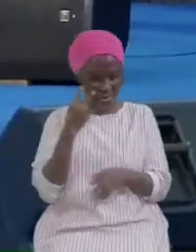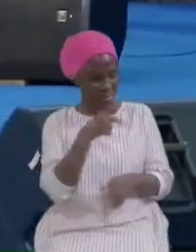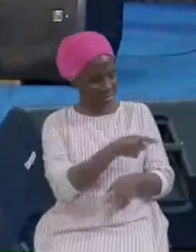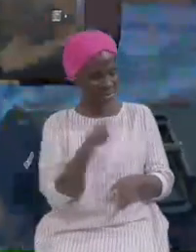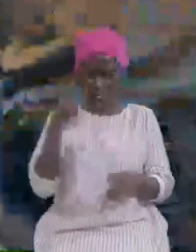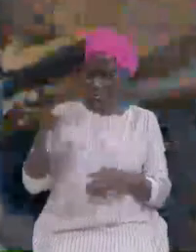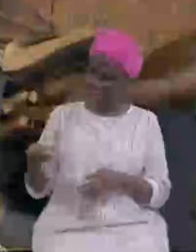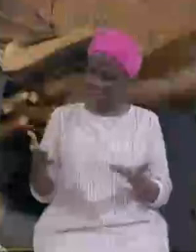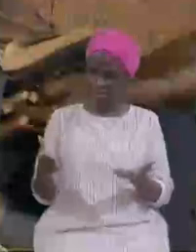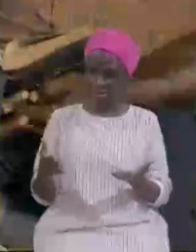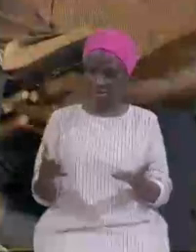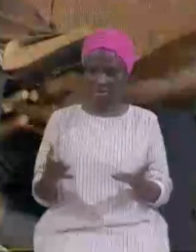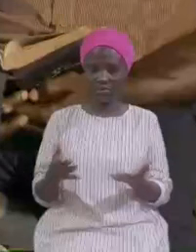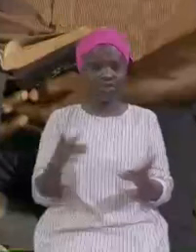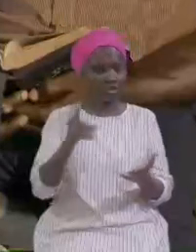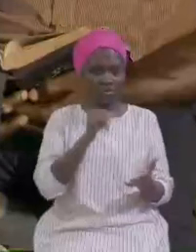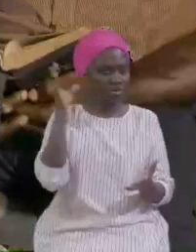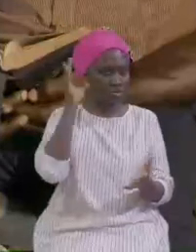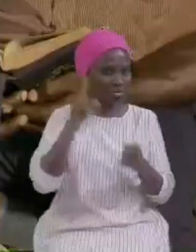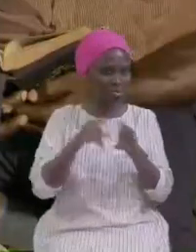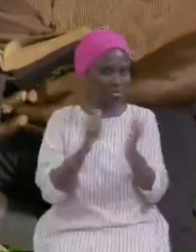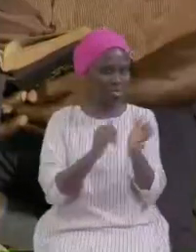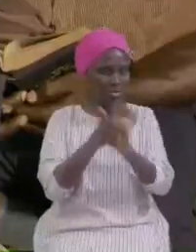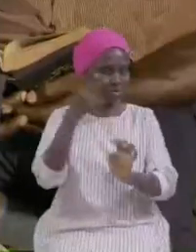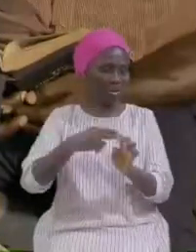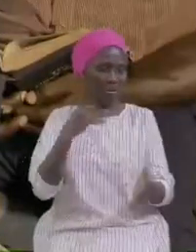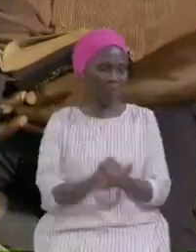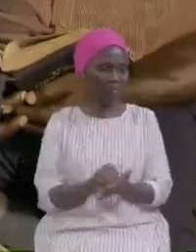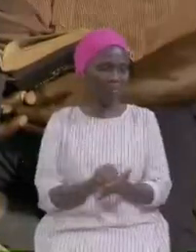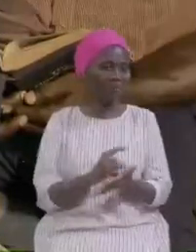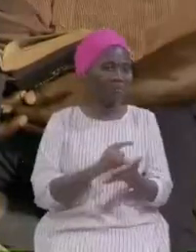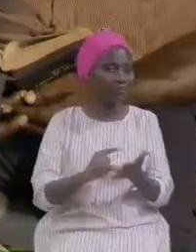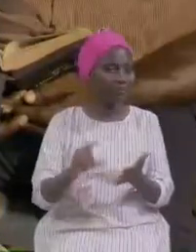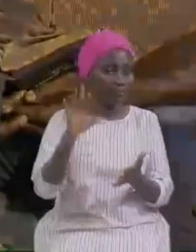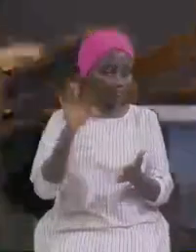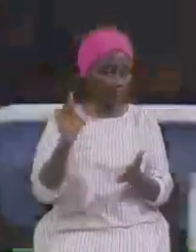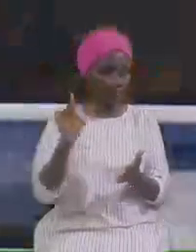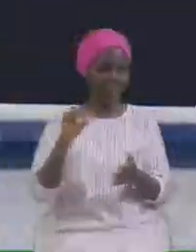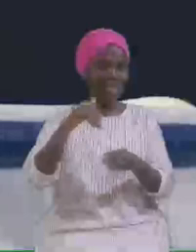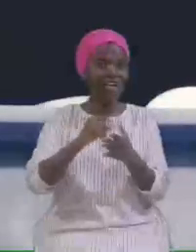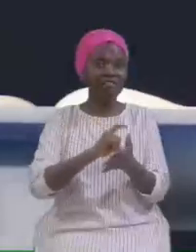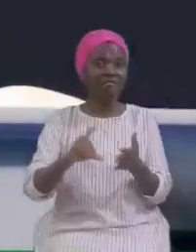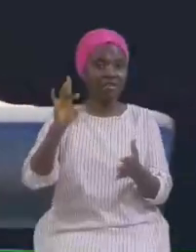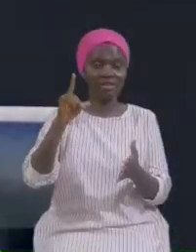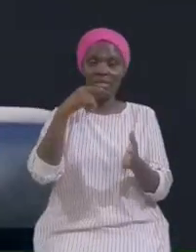Cette voix ne vient pas de Dieu. Alors, verset 8.